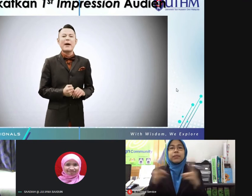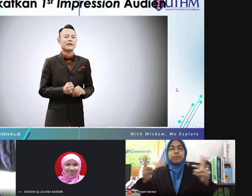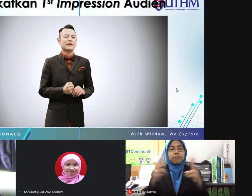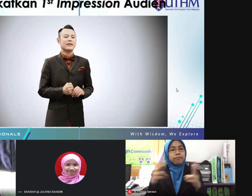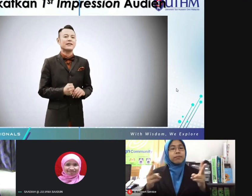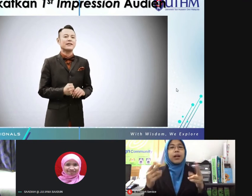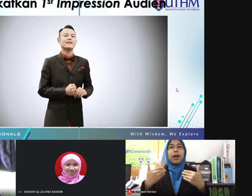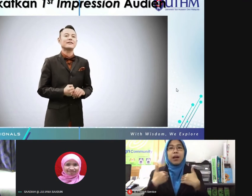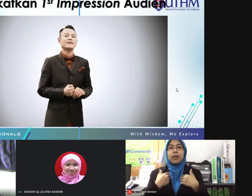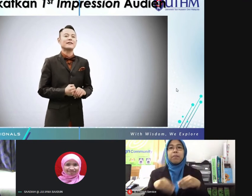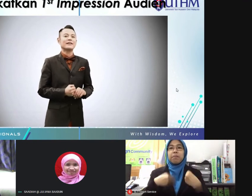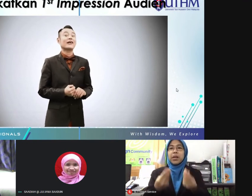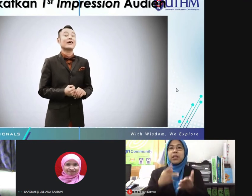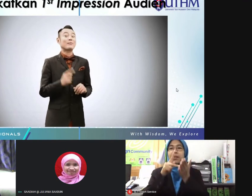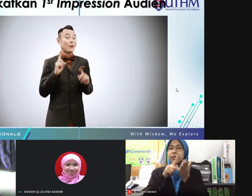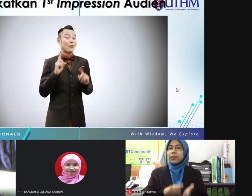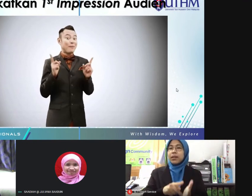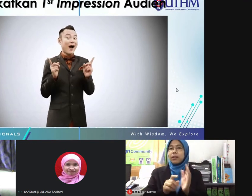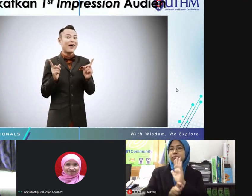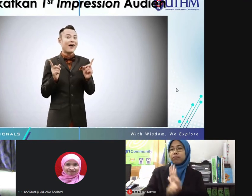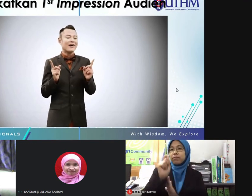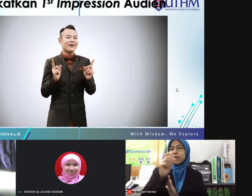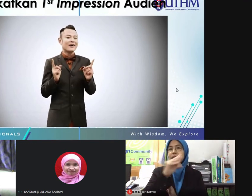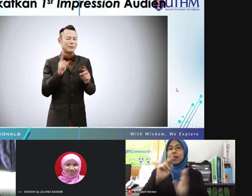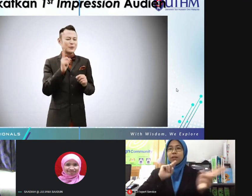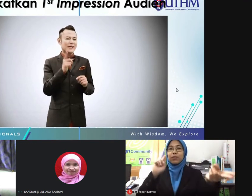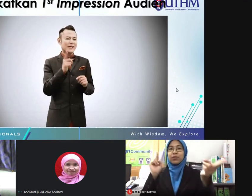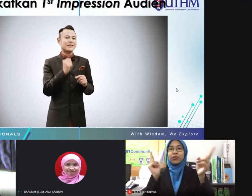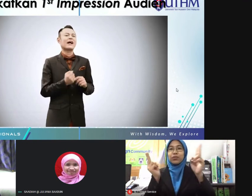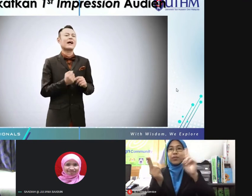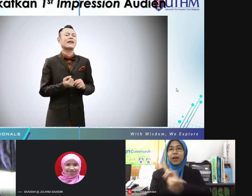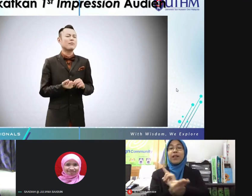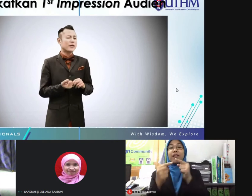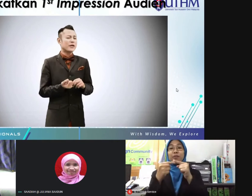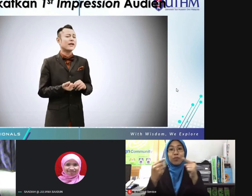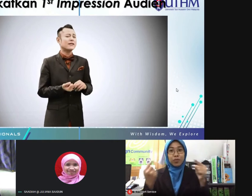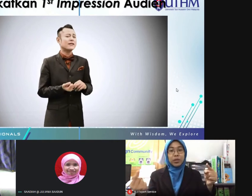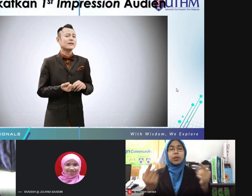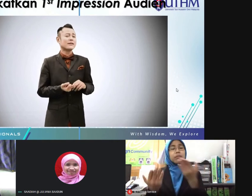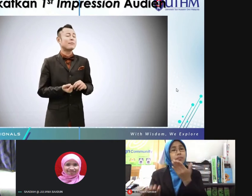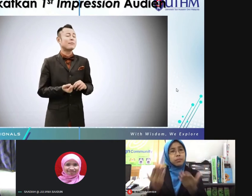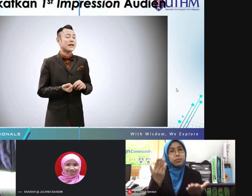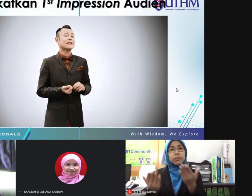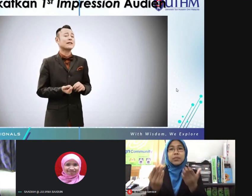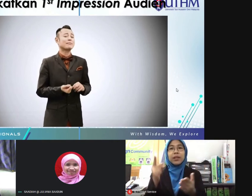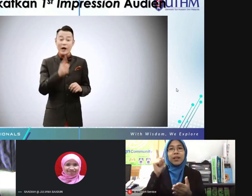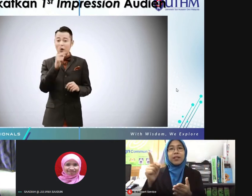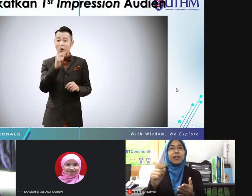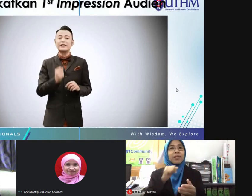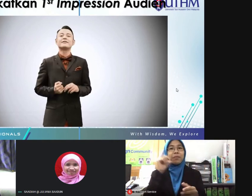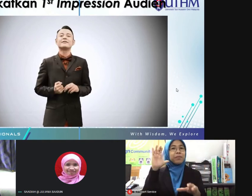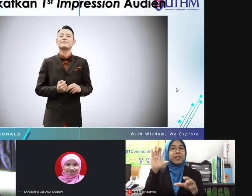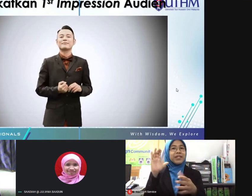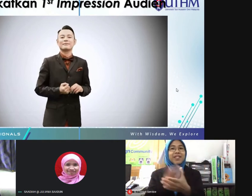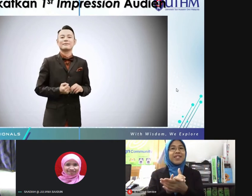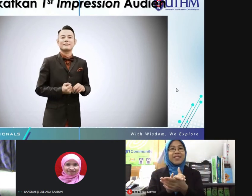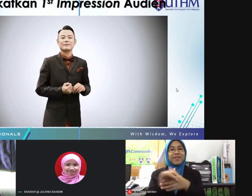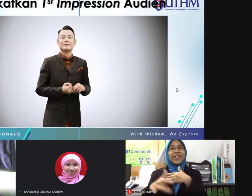mempunyai impact yang tinggi, yang akan merubah keputusan yang anda mungkin tak percaya pada